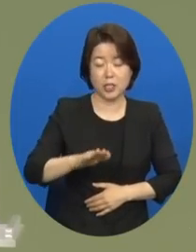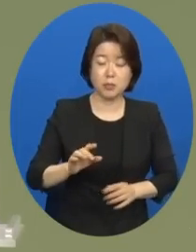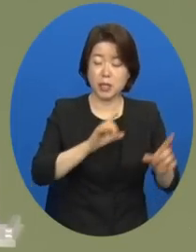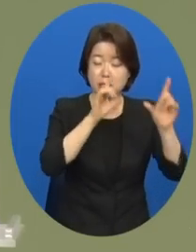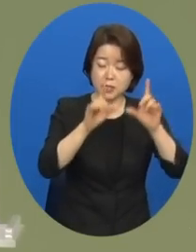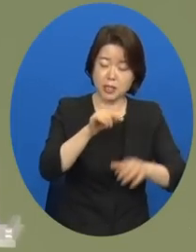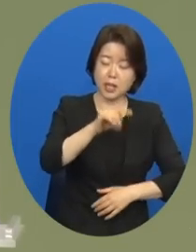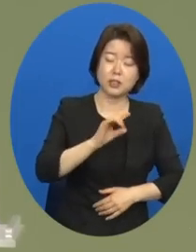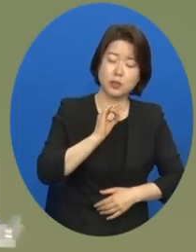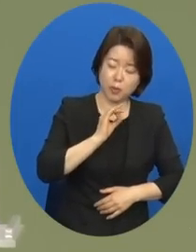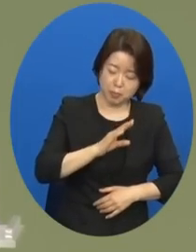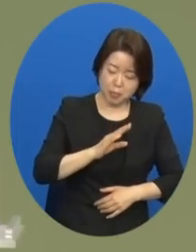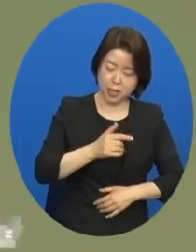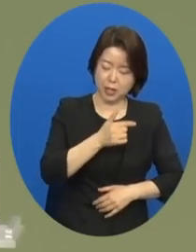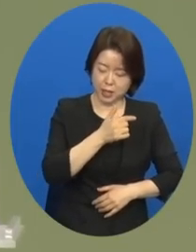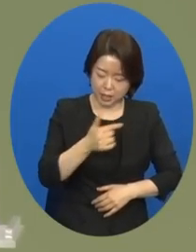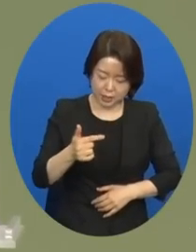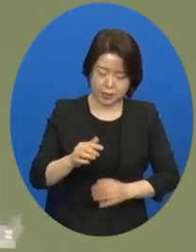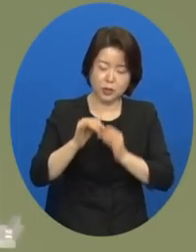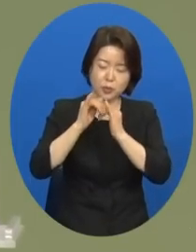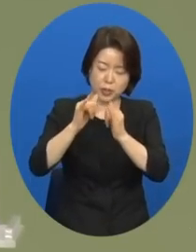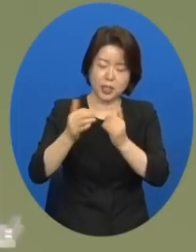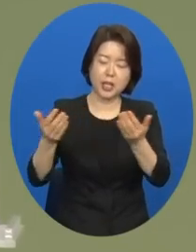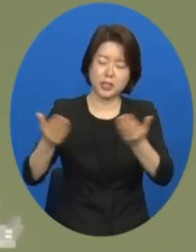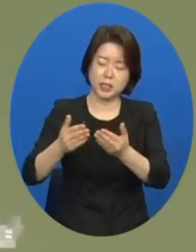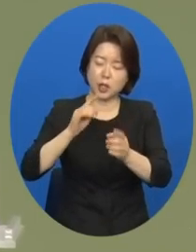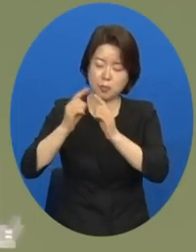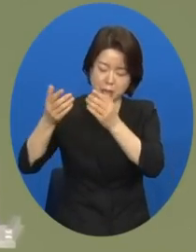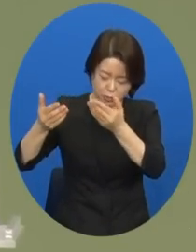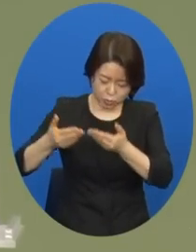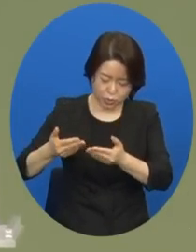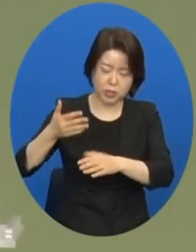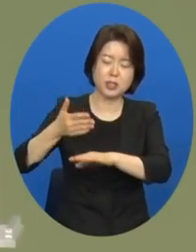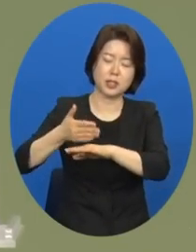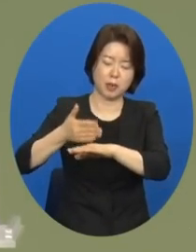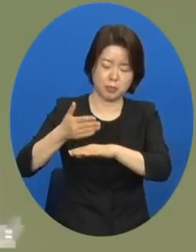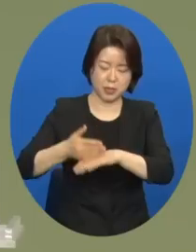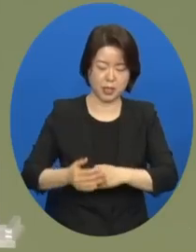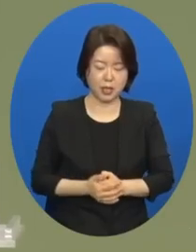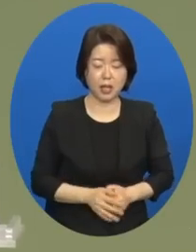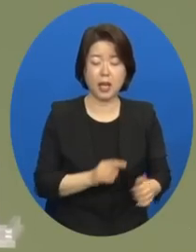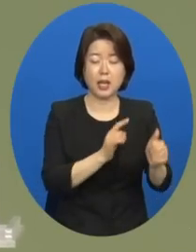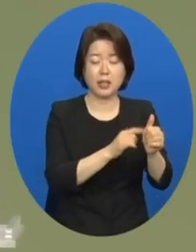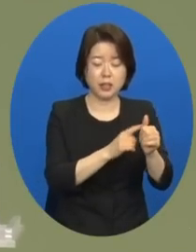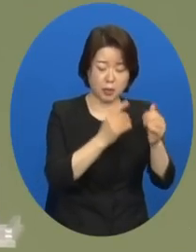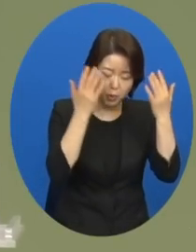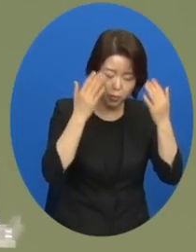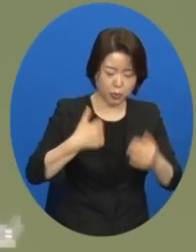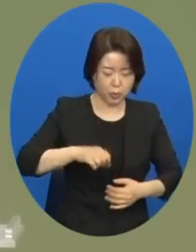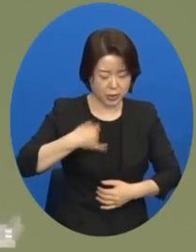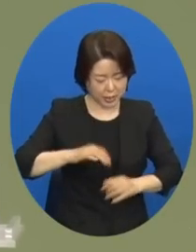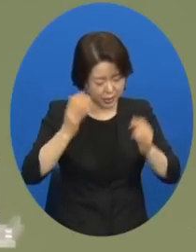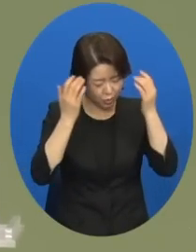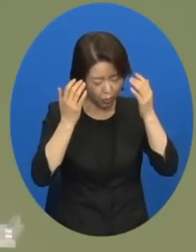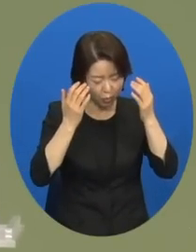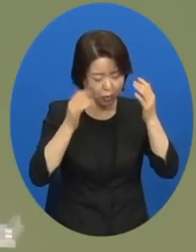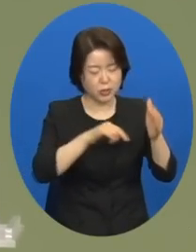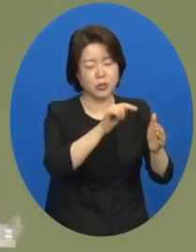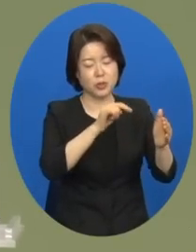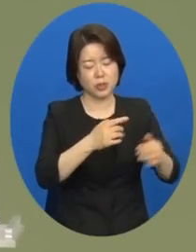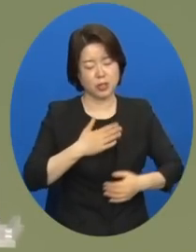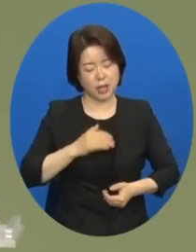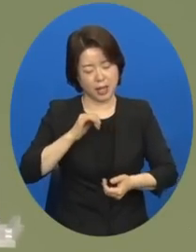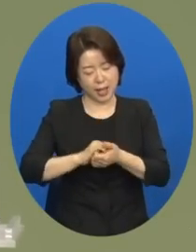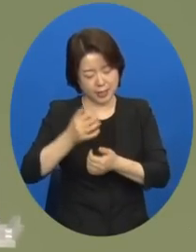위대한 일이라고 하시니 너무나도 감사합니다 남편 고통 자식 고통 가운데서 내 한계를